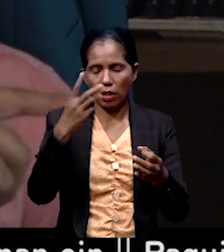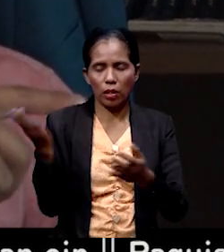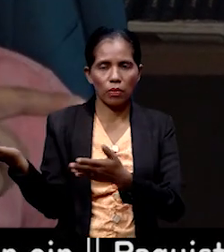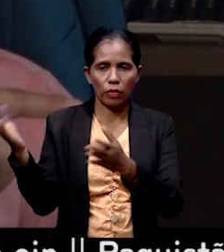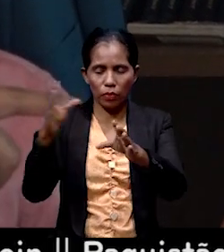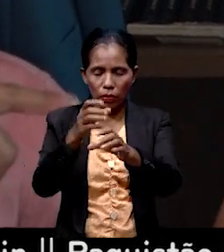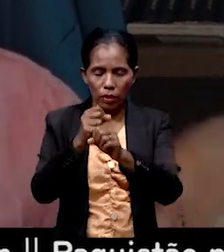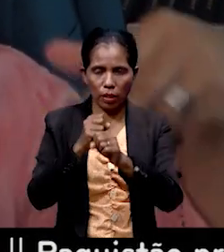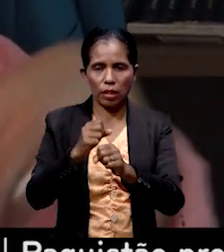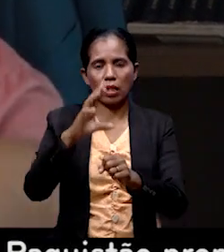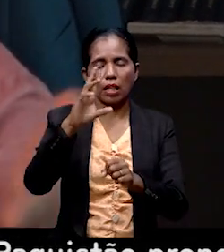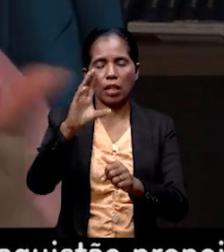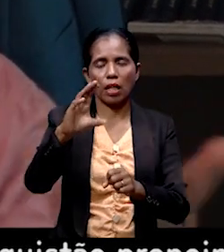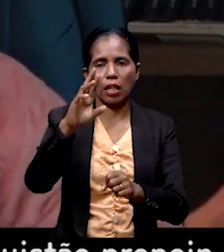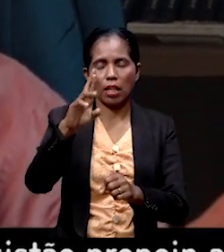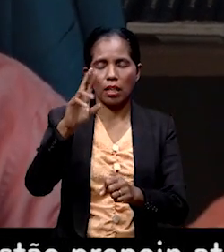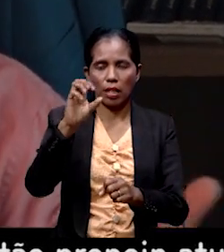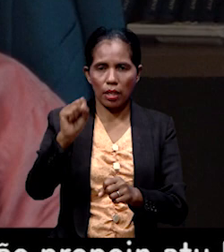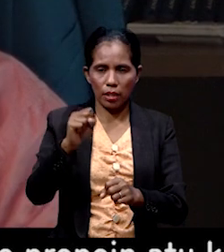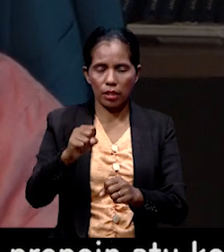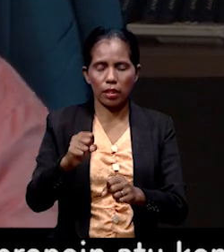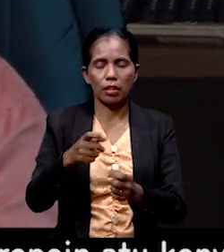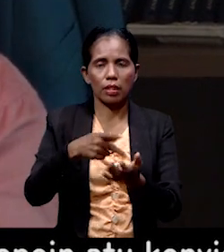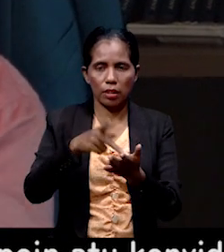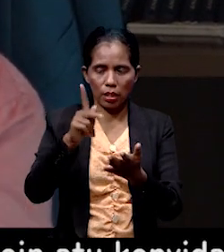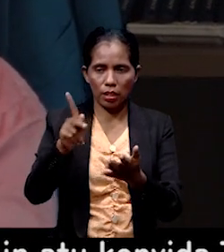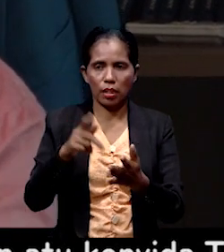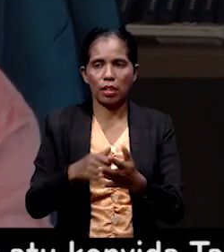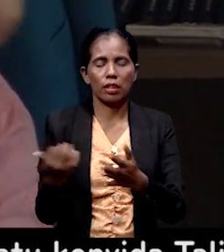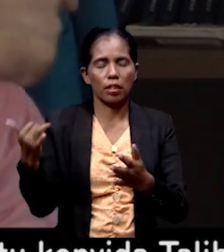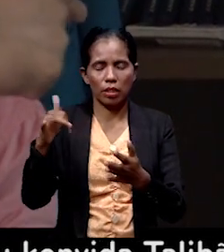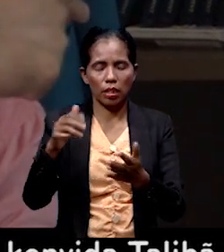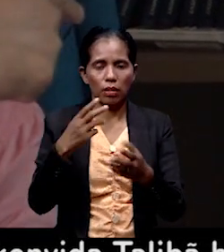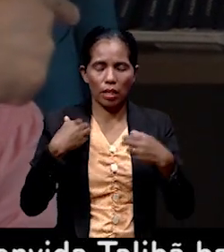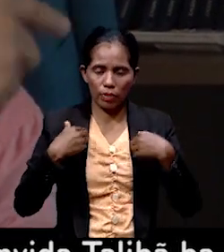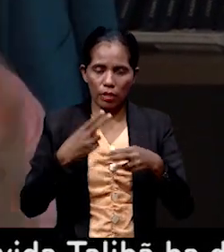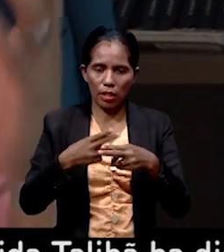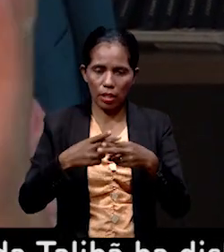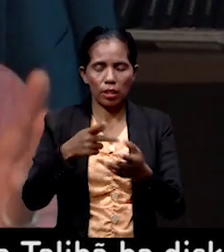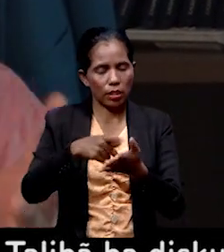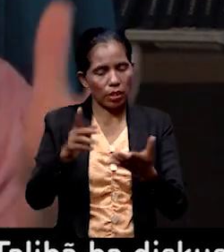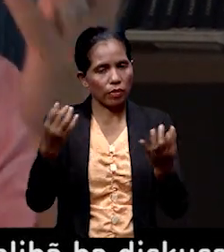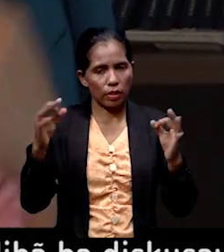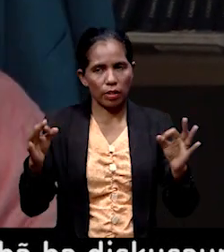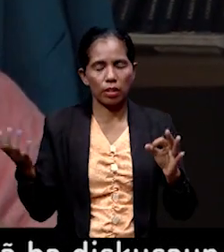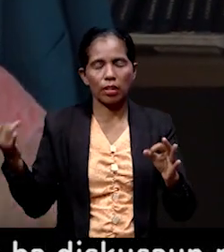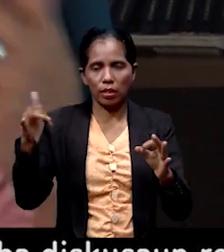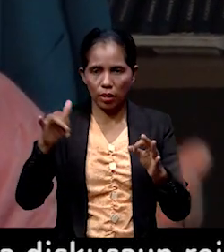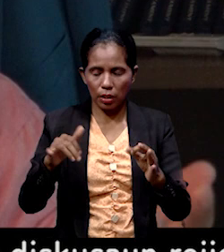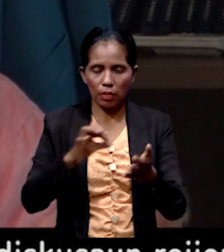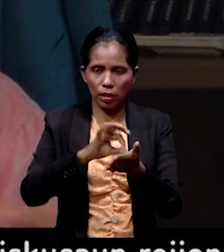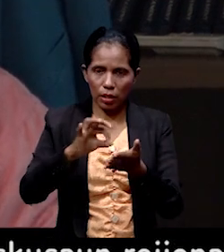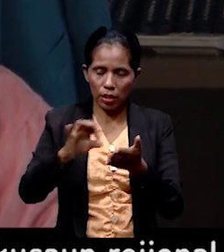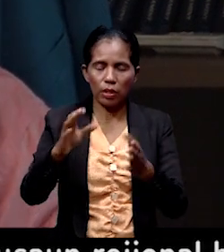de KRS, mas osan propina selutian. Sirnya menara ini ita ren seluan, tau osan yang netian. Nebe sirnya simplement mai resistu